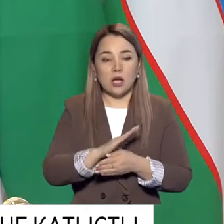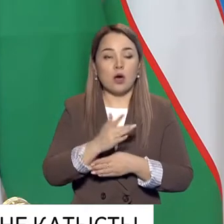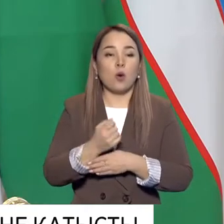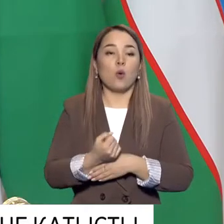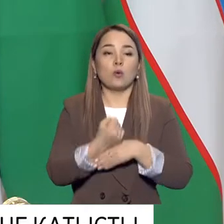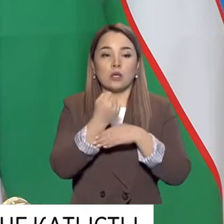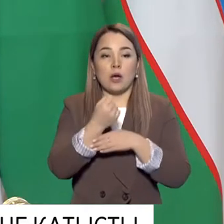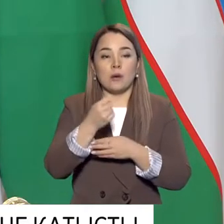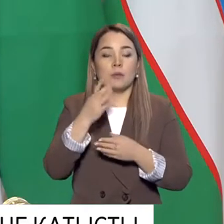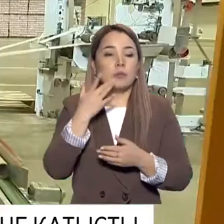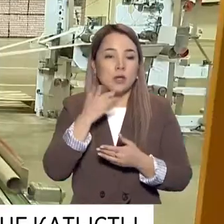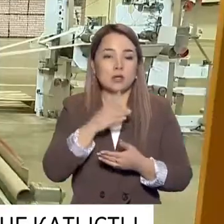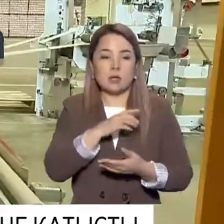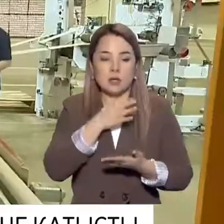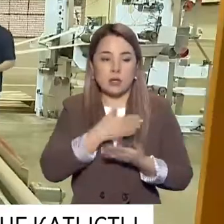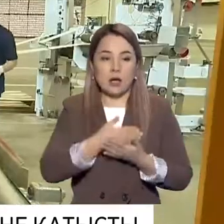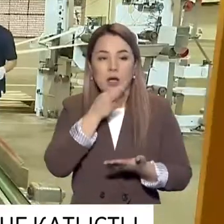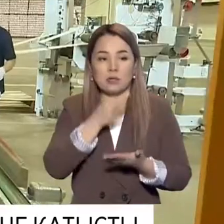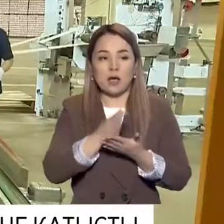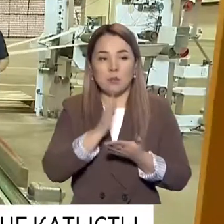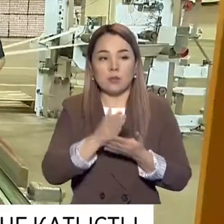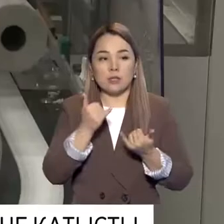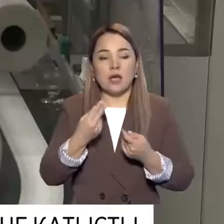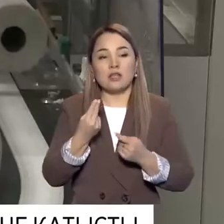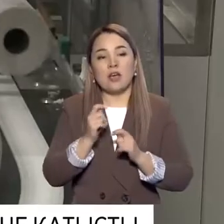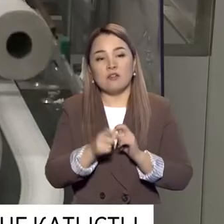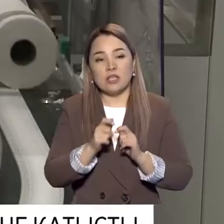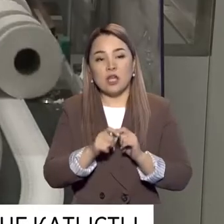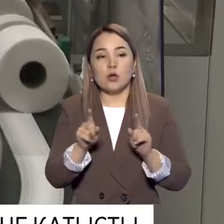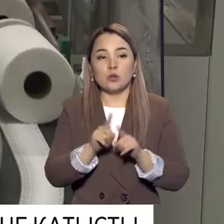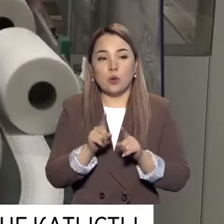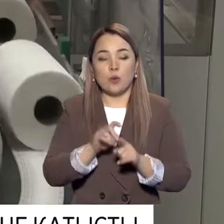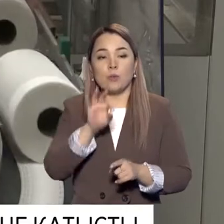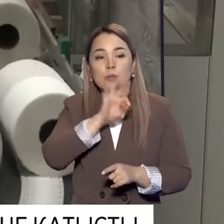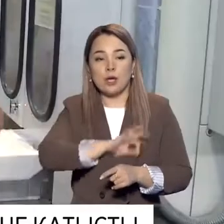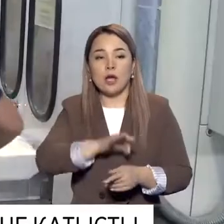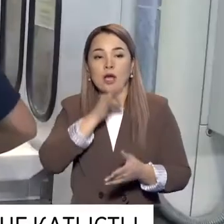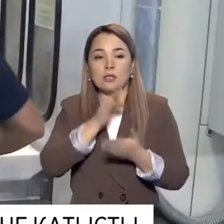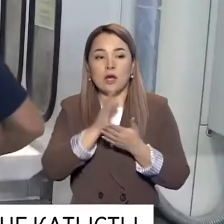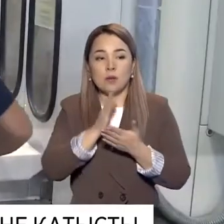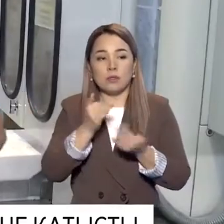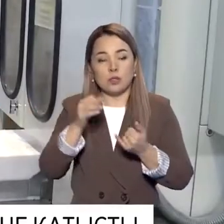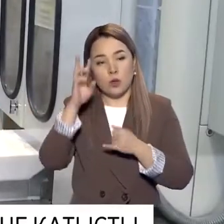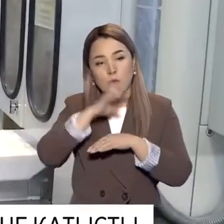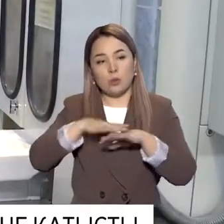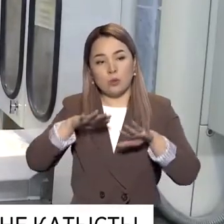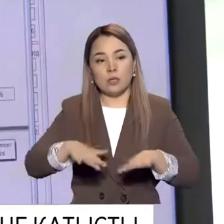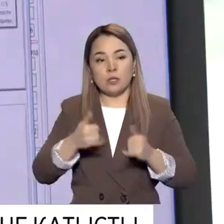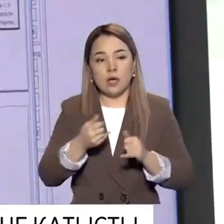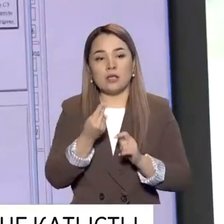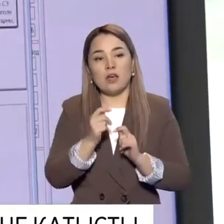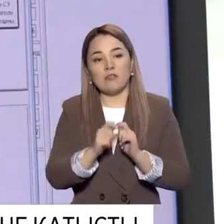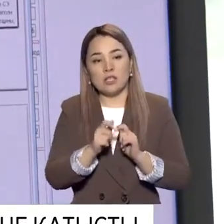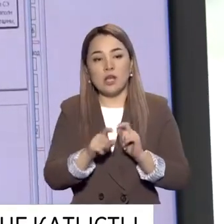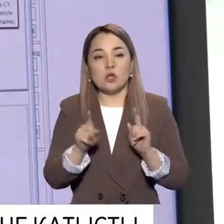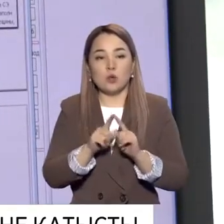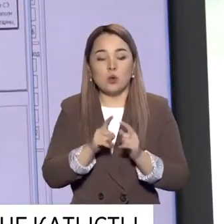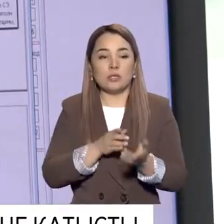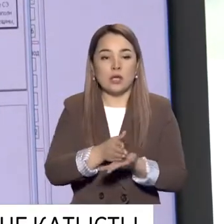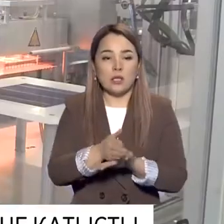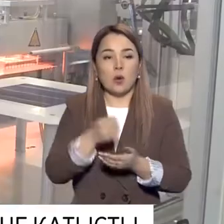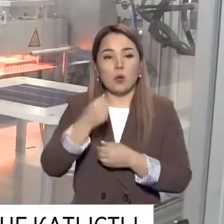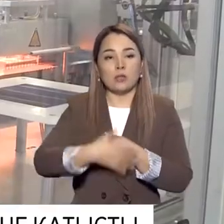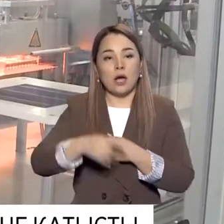ниеттіміз. Демек, инвесторлар үшін қолайлы жағдай артпаса кемімейді. Үкімет қазір жаңа инвестициялық саясат әзірлеп жатыр. Орталық